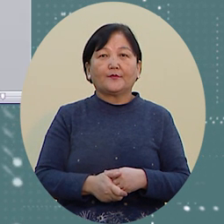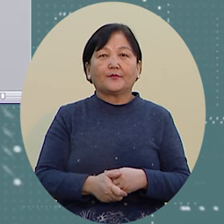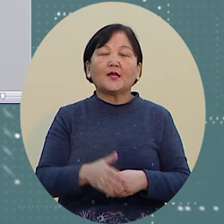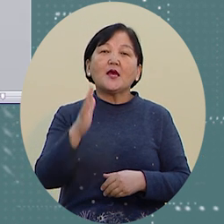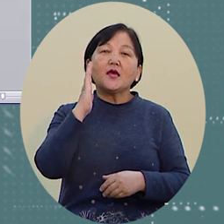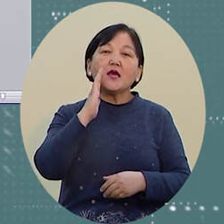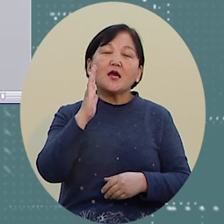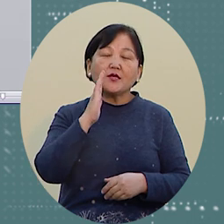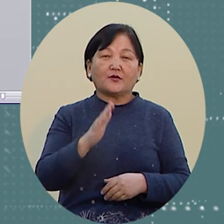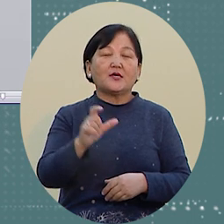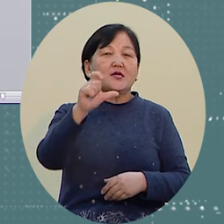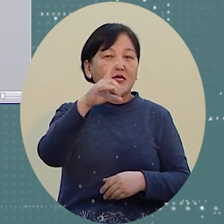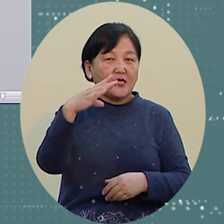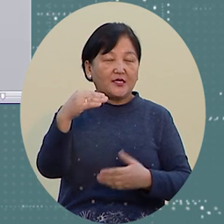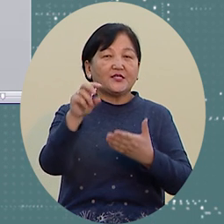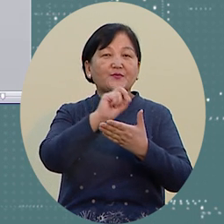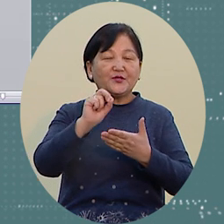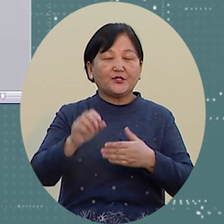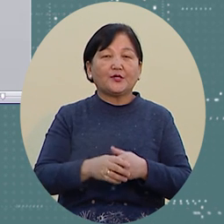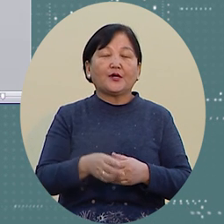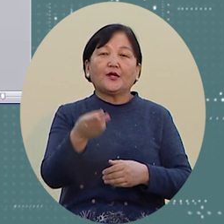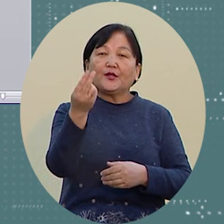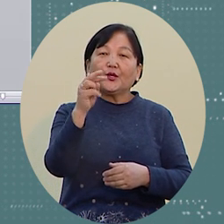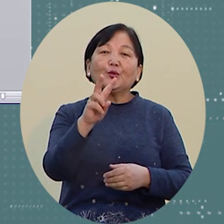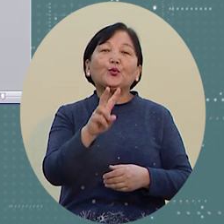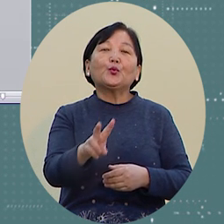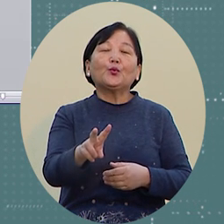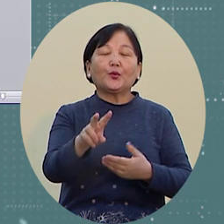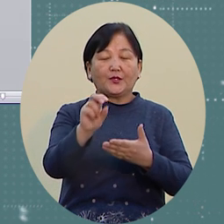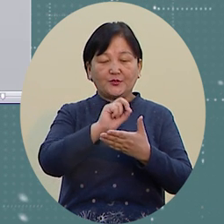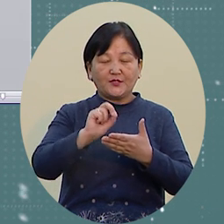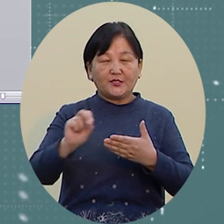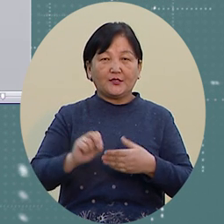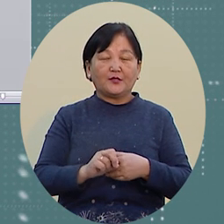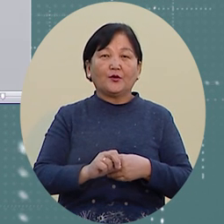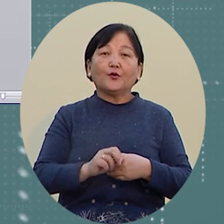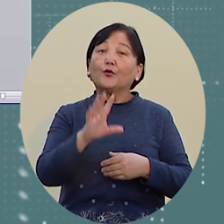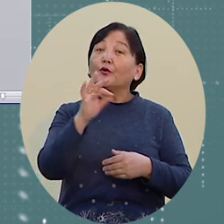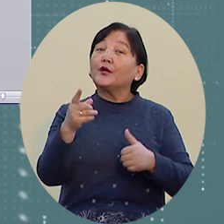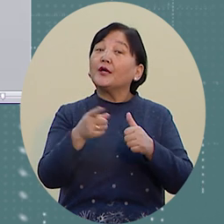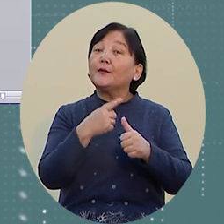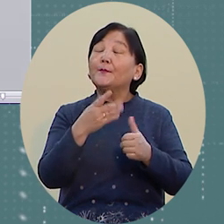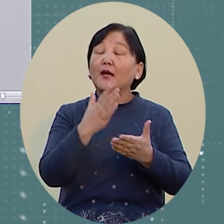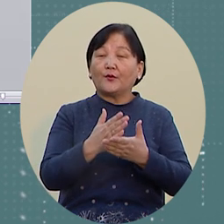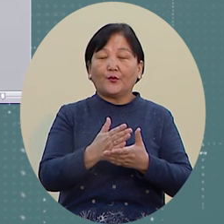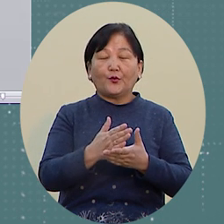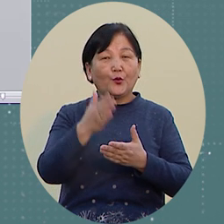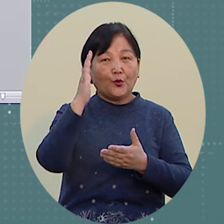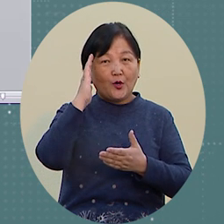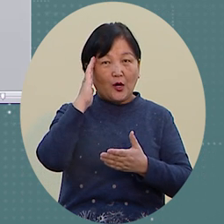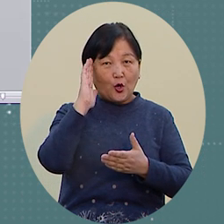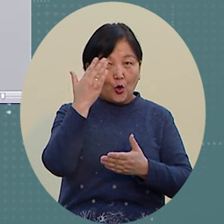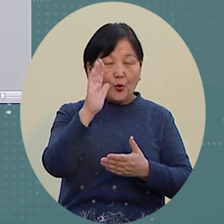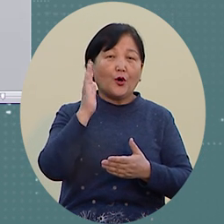За ээж байгаа. Ээж. За мэдээж дүүтэй. Дүүгээ бичнэ. За тэгээ өшөө гişүүд байх юм бол та нар нэмж үчиж